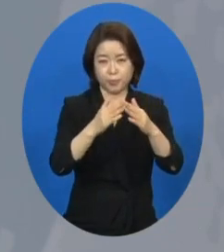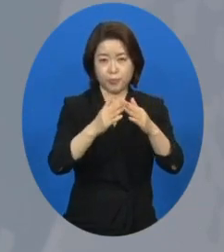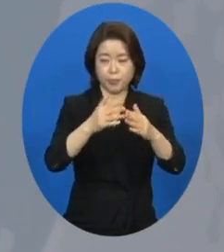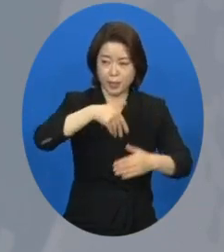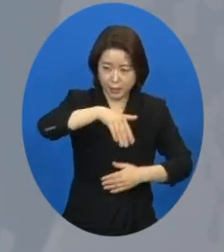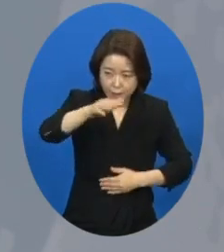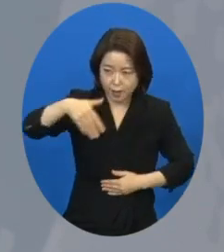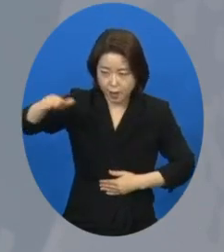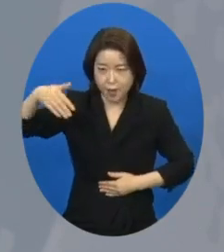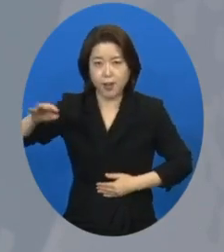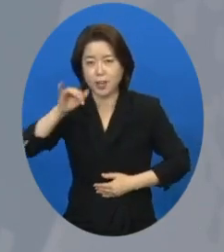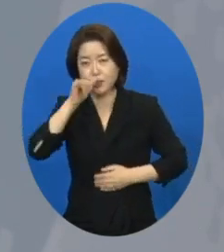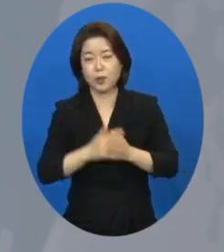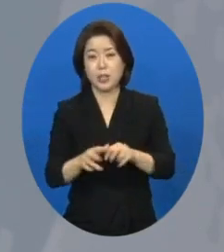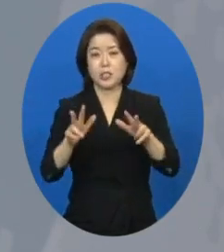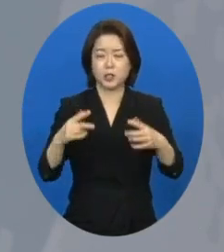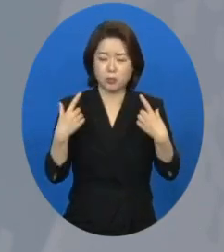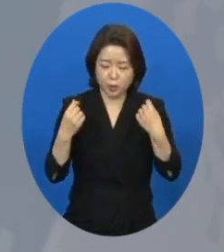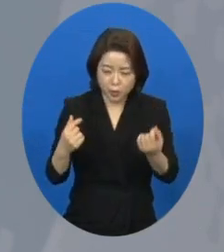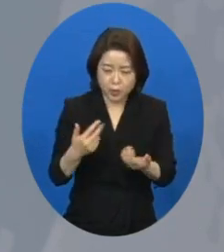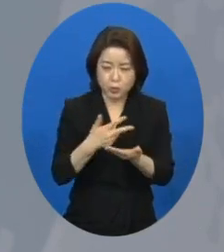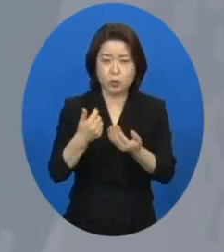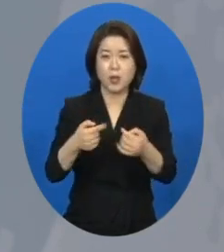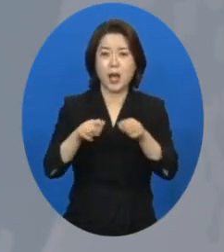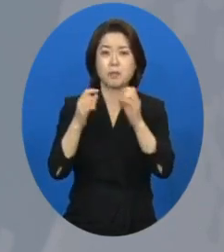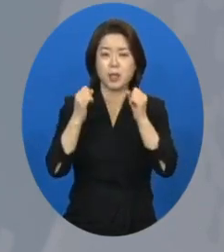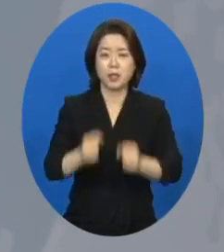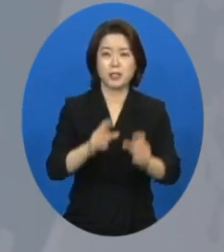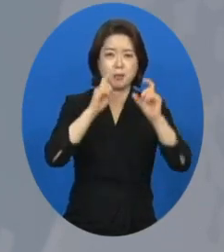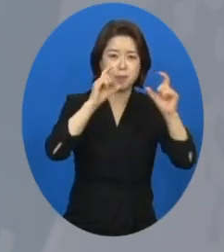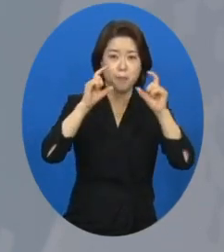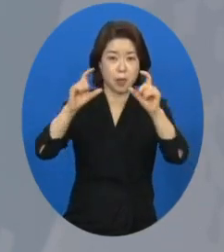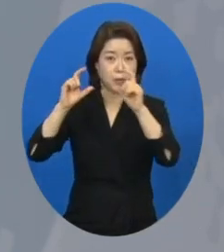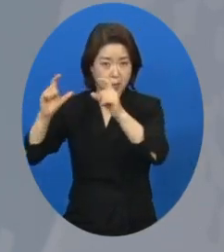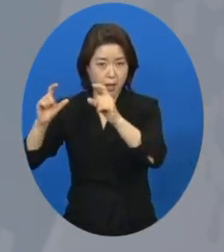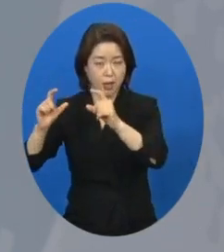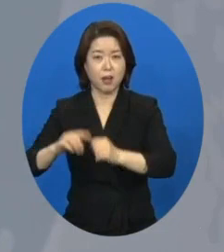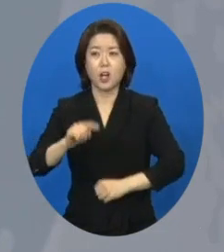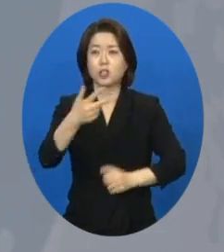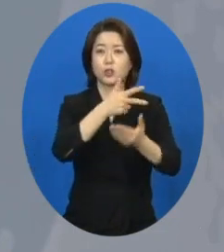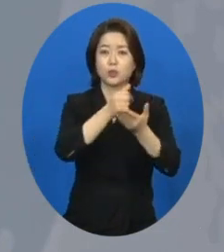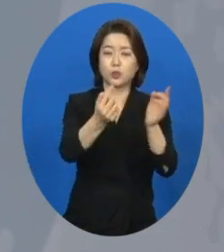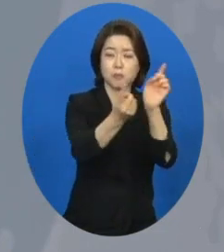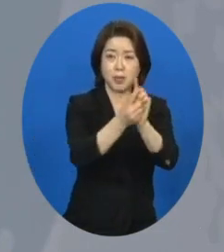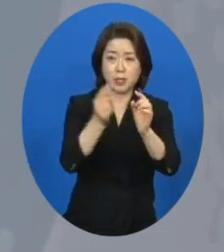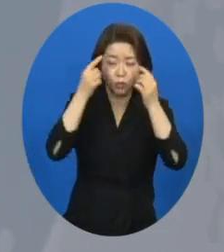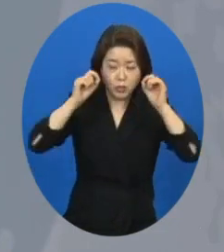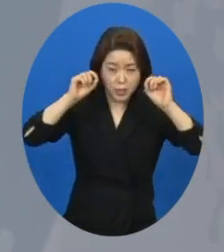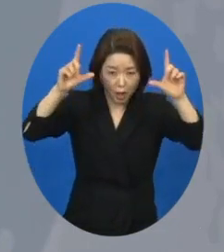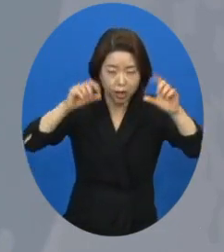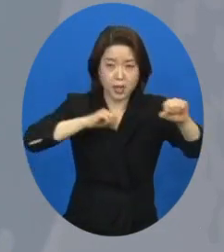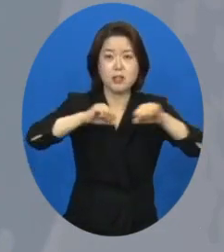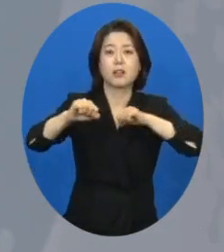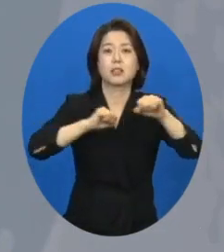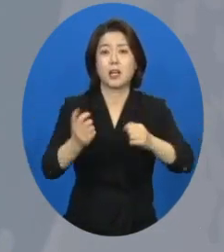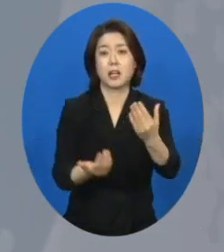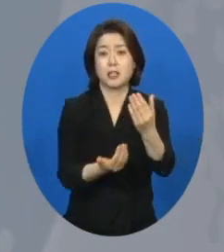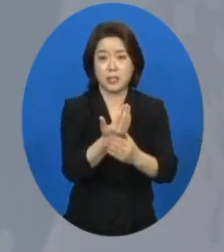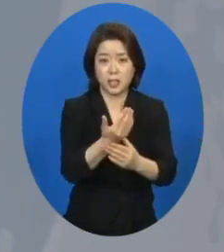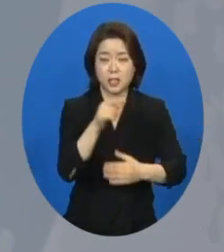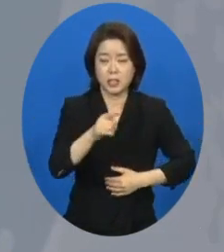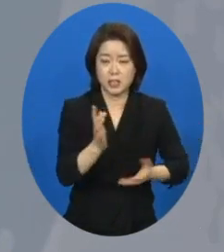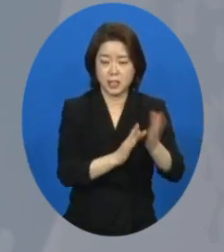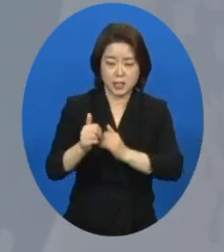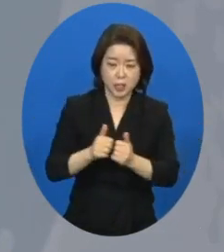가서 지금도 주님이 우리와 함께 계심을 선포하고 그 주님을 만나는 눈이 열리는 역사가 일어나는 이